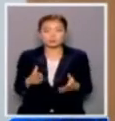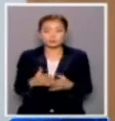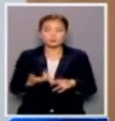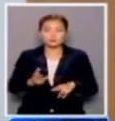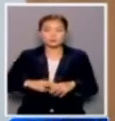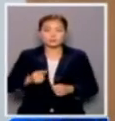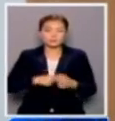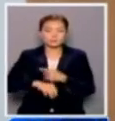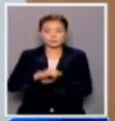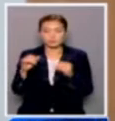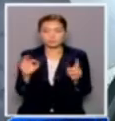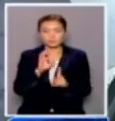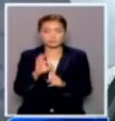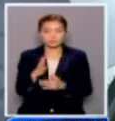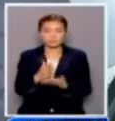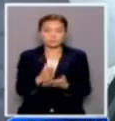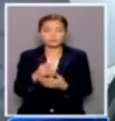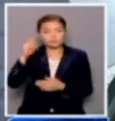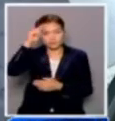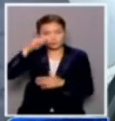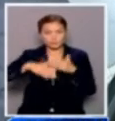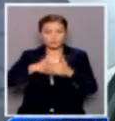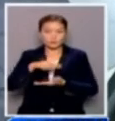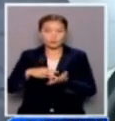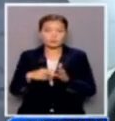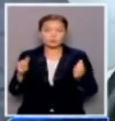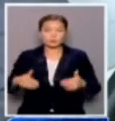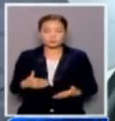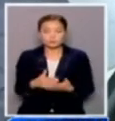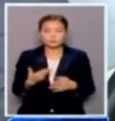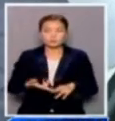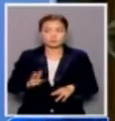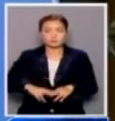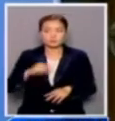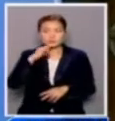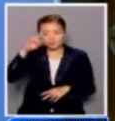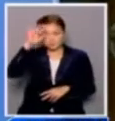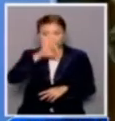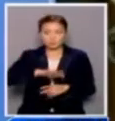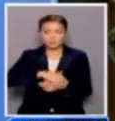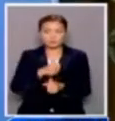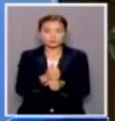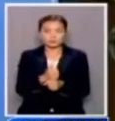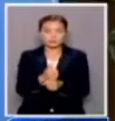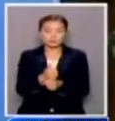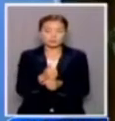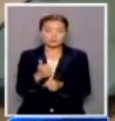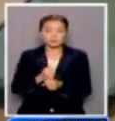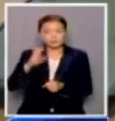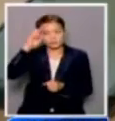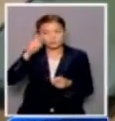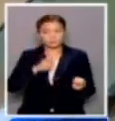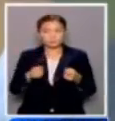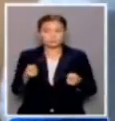ретте кәсібилігін шыңдау мақсатында ол магистратураға тапсыруды ұйғарған. Осылайша, Қазақстан Республикасы президенті жанындағы мемлекеттік